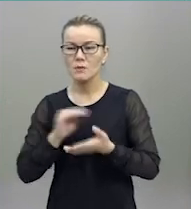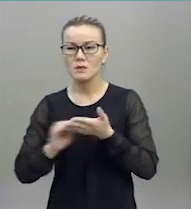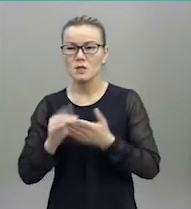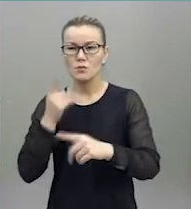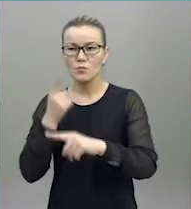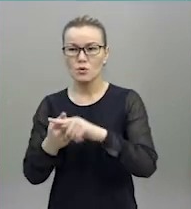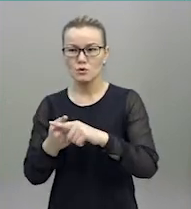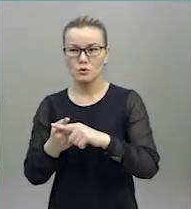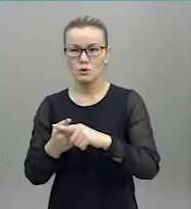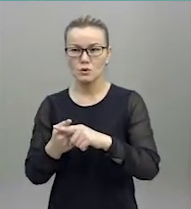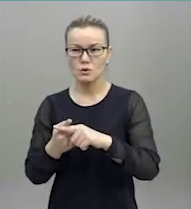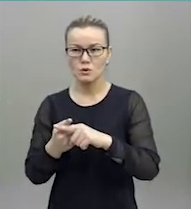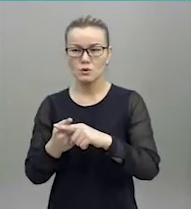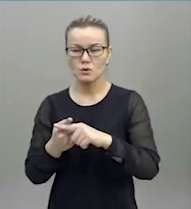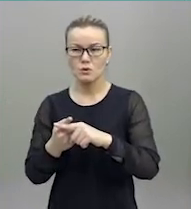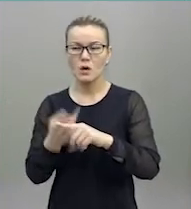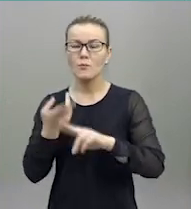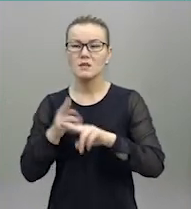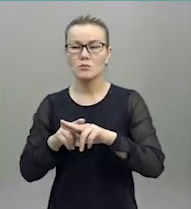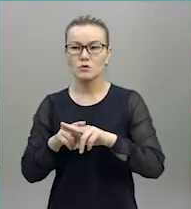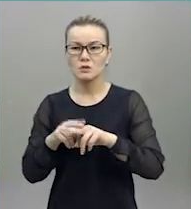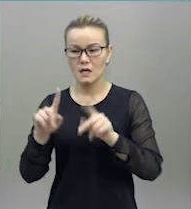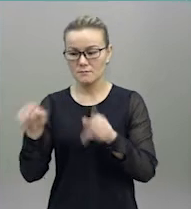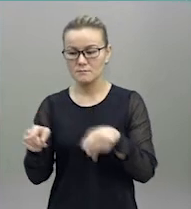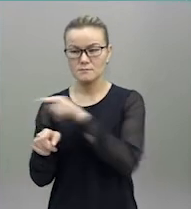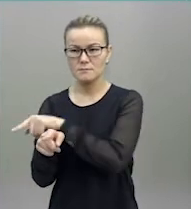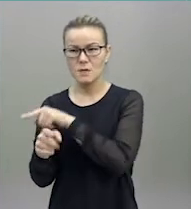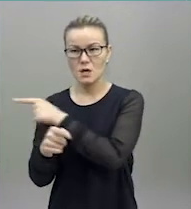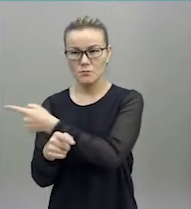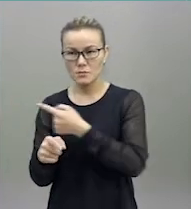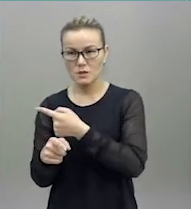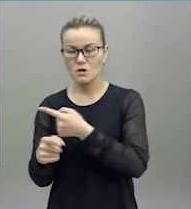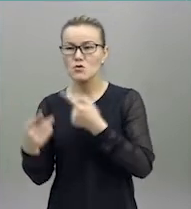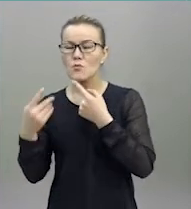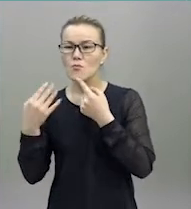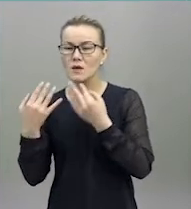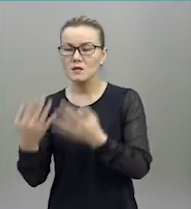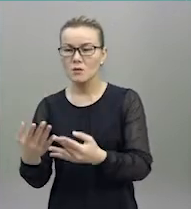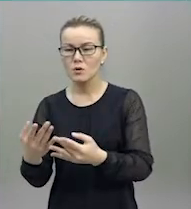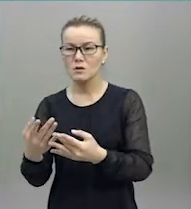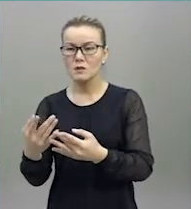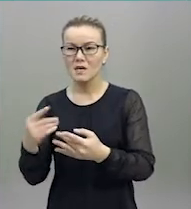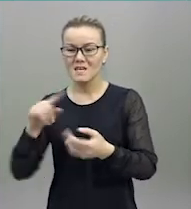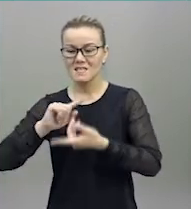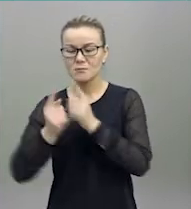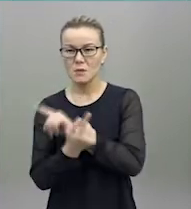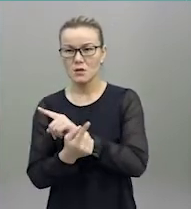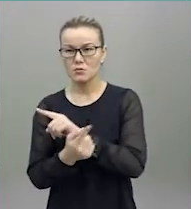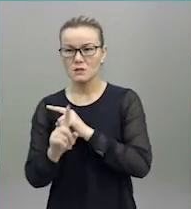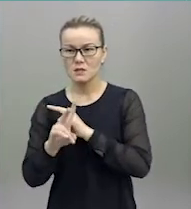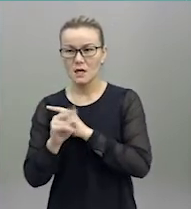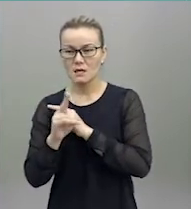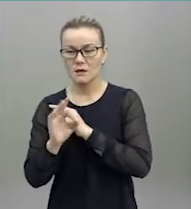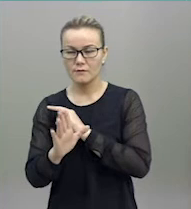3x в квадрате потому что знак стоящей перед скобкой потребовал смены знаков сколько вот он требует